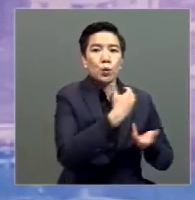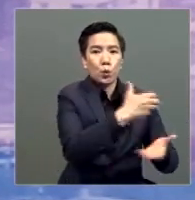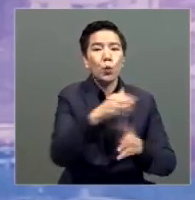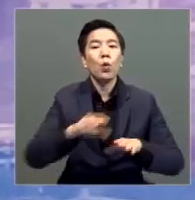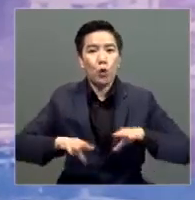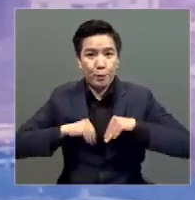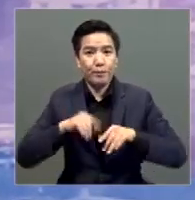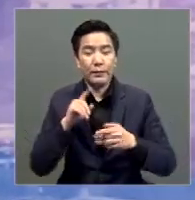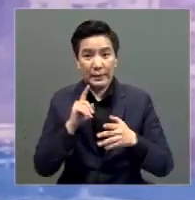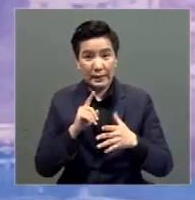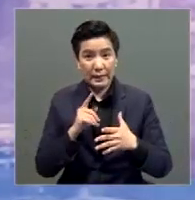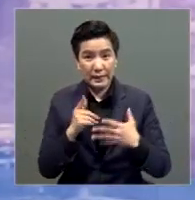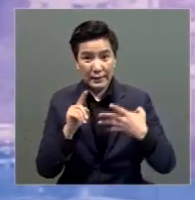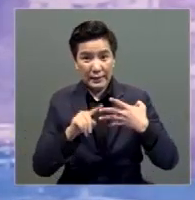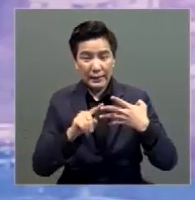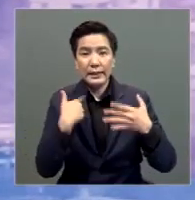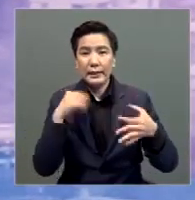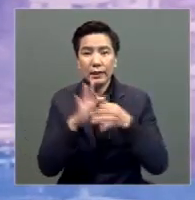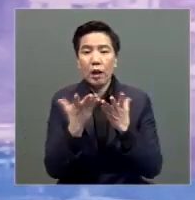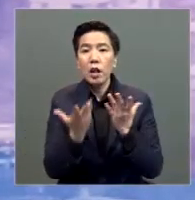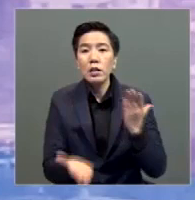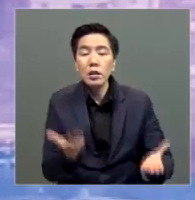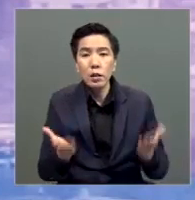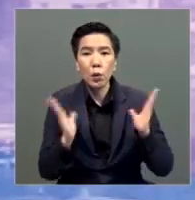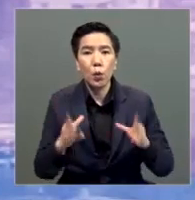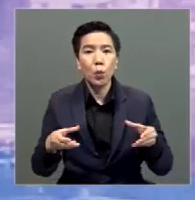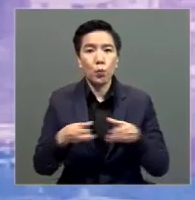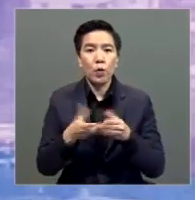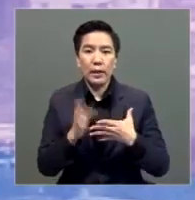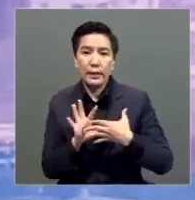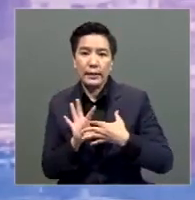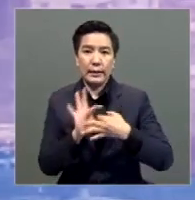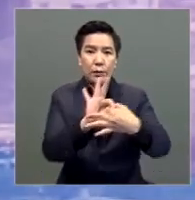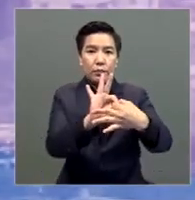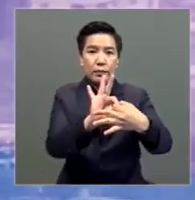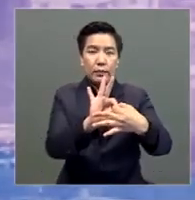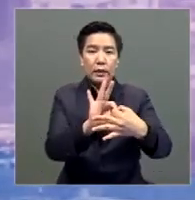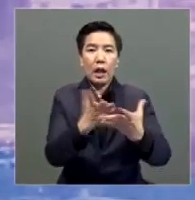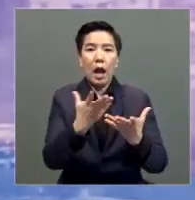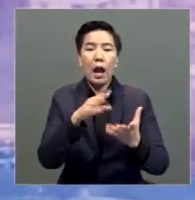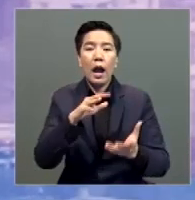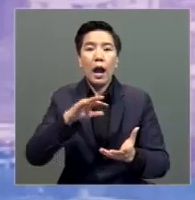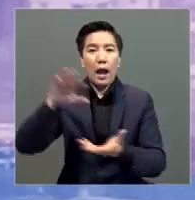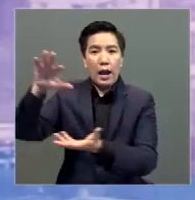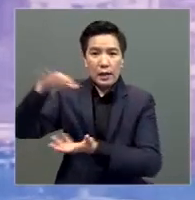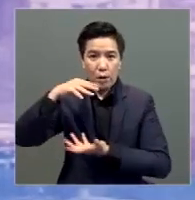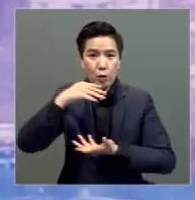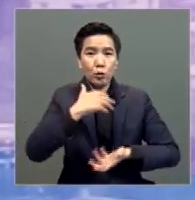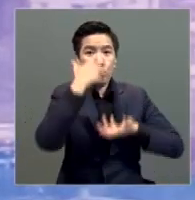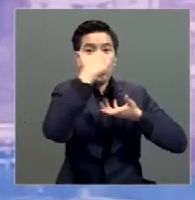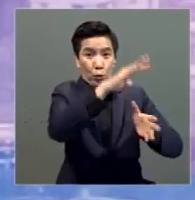หรือพวกที่จะต้องขนส่งในส่วนที่เกี่ยวกับการนำเข้าและส่งออก